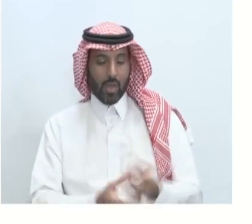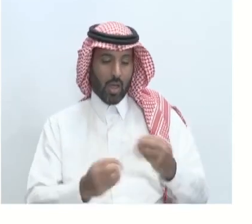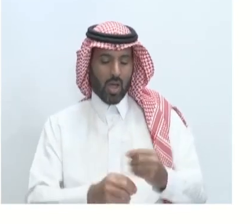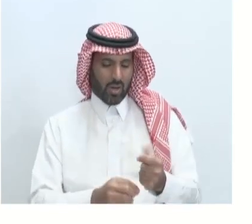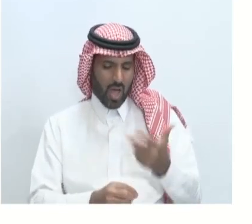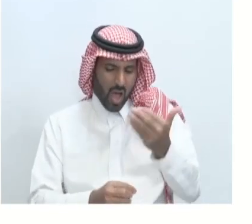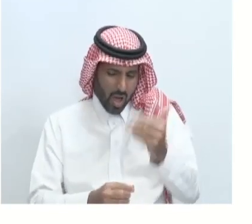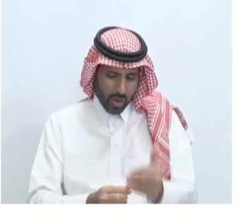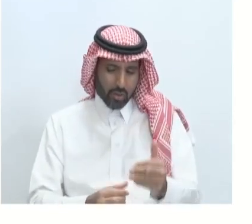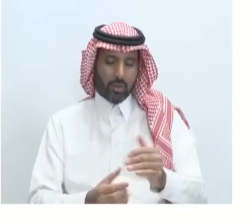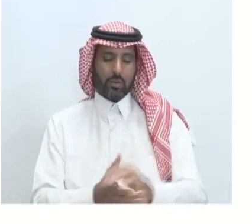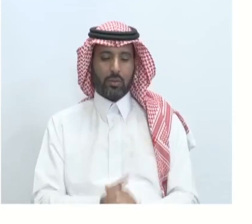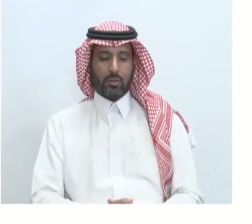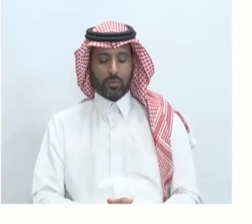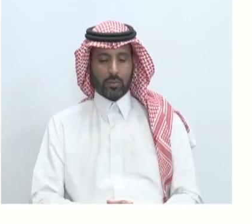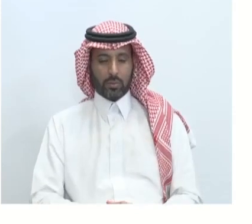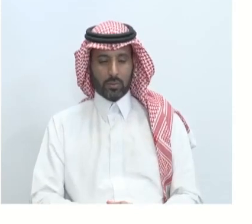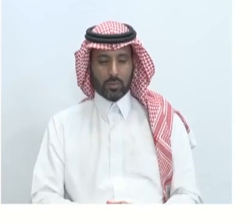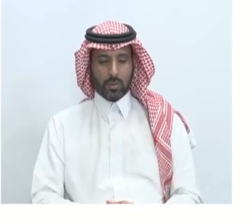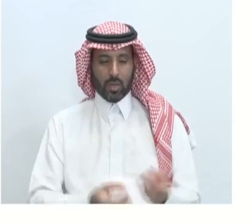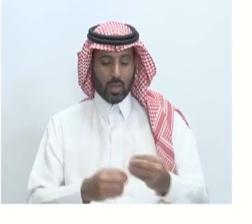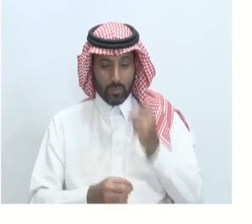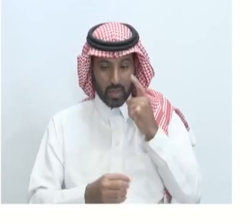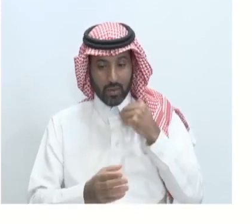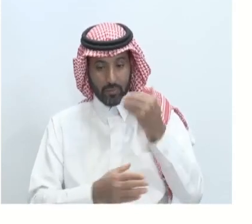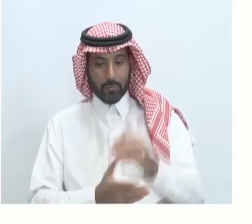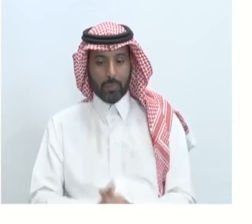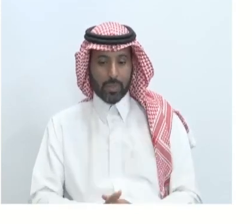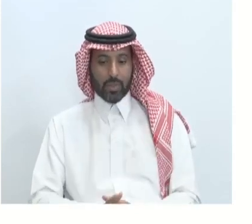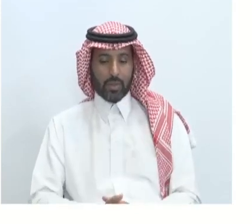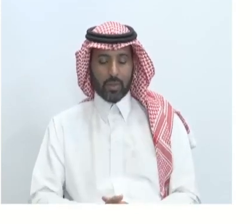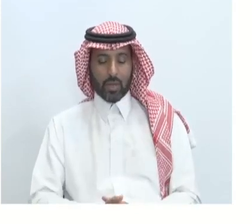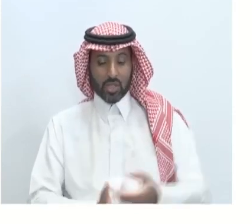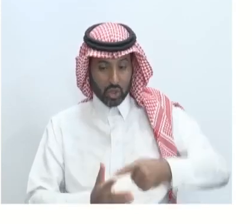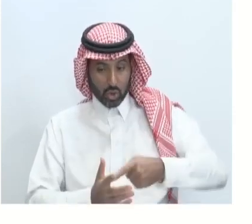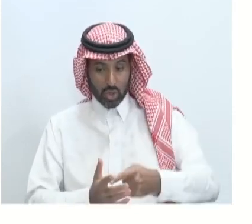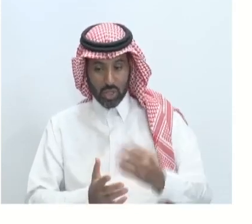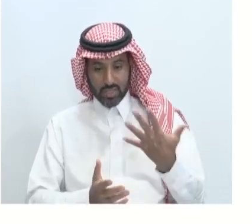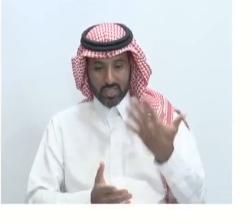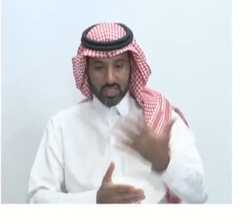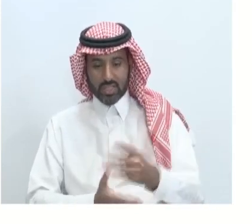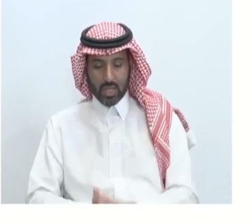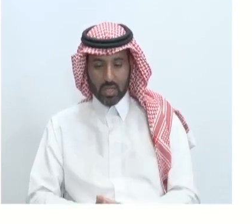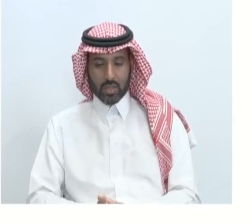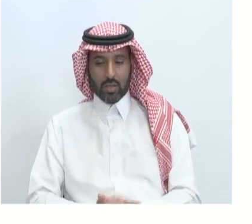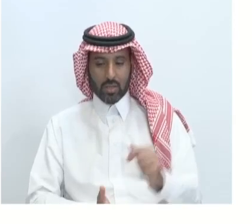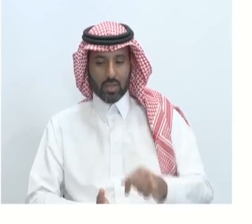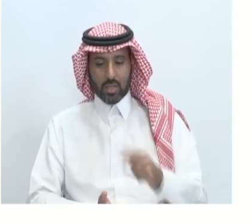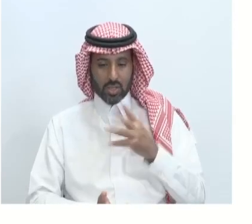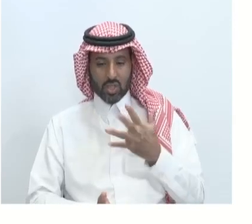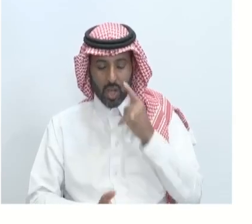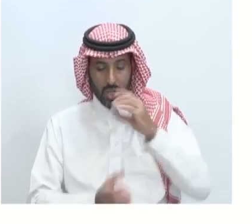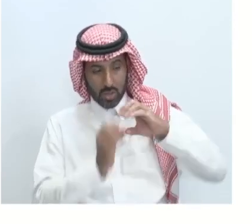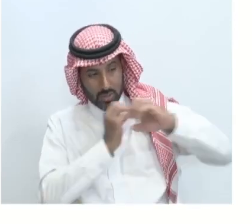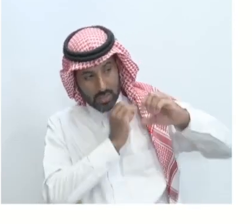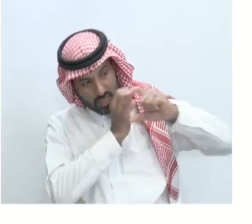ارخص ثمنا كما تم التعرف عزيزي الطالب عزيزتي الطالبه على تقنيه جديده بحيث يتم في